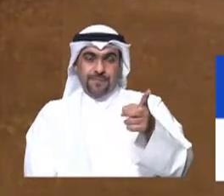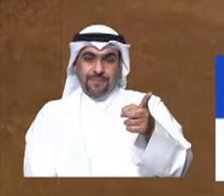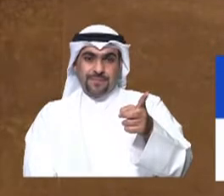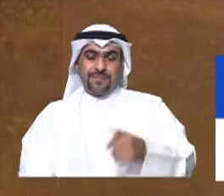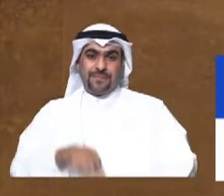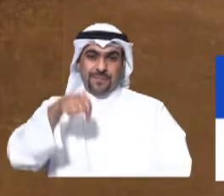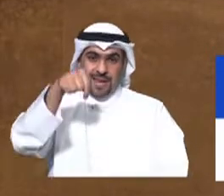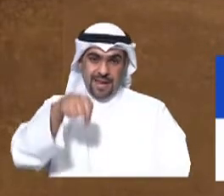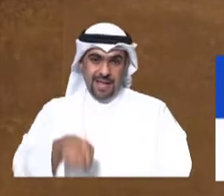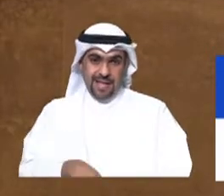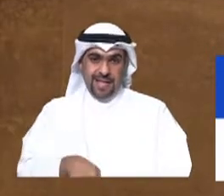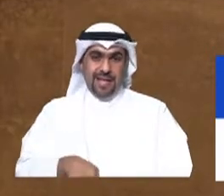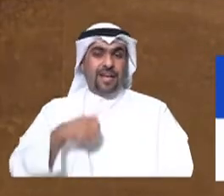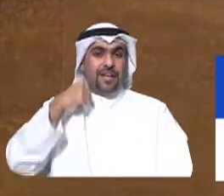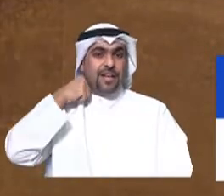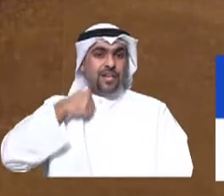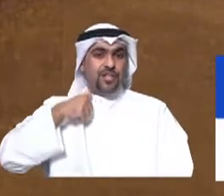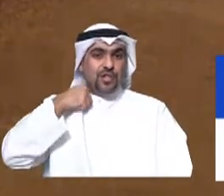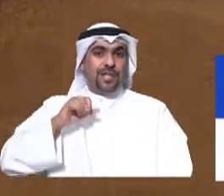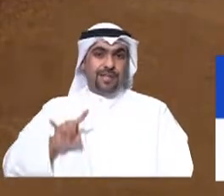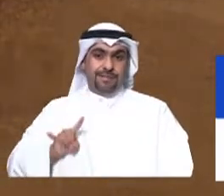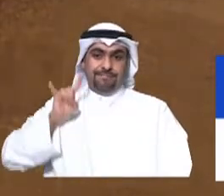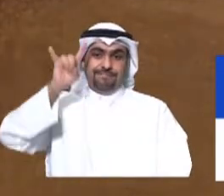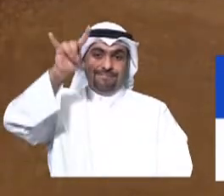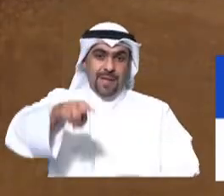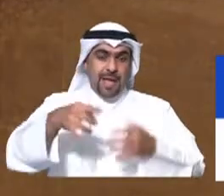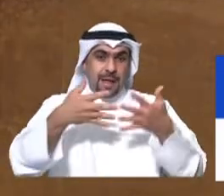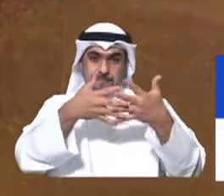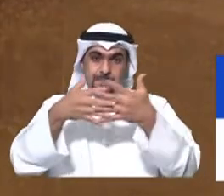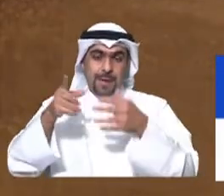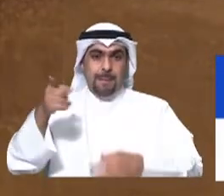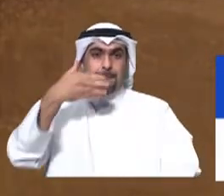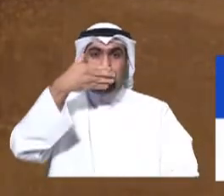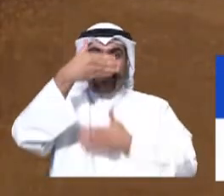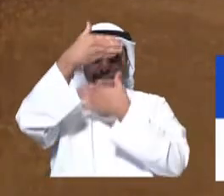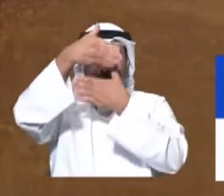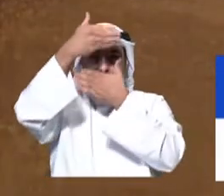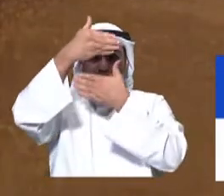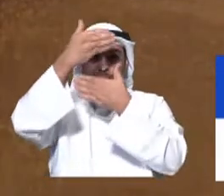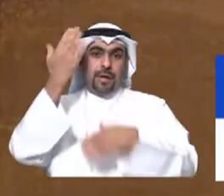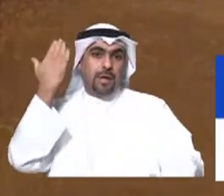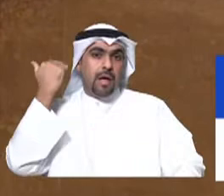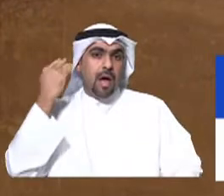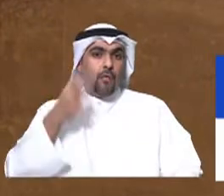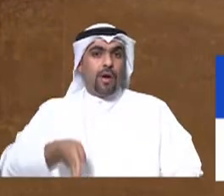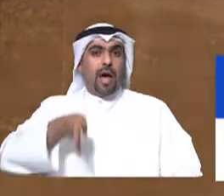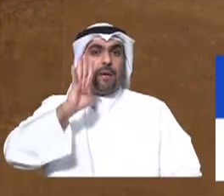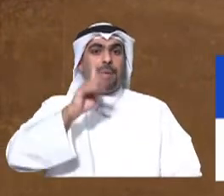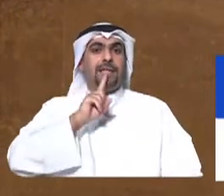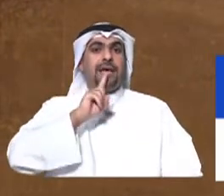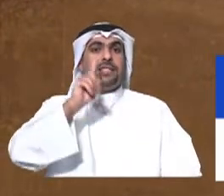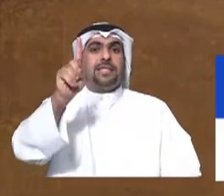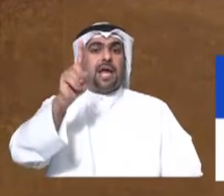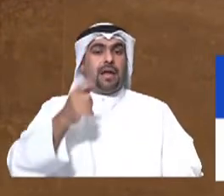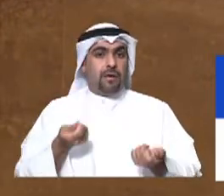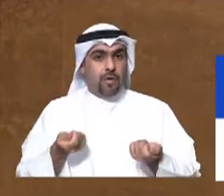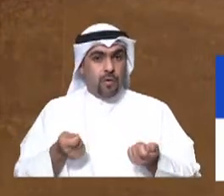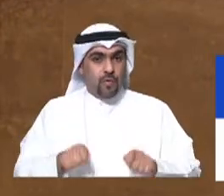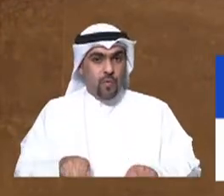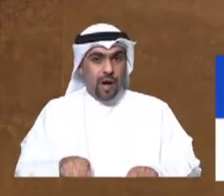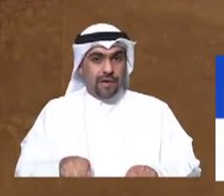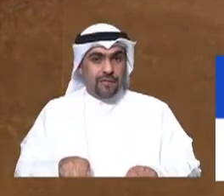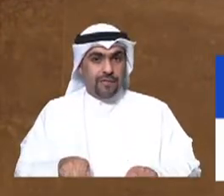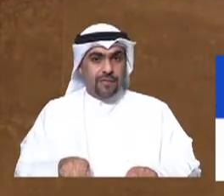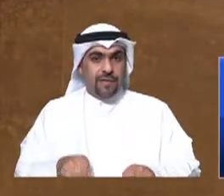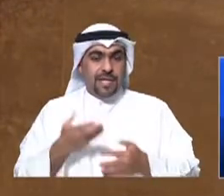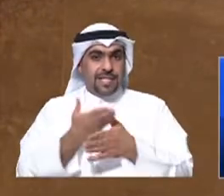إعادة فتح الخط قديم توقف من غرابة 14 سنة لظروف مرت فيها